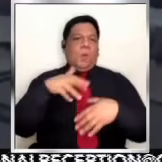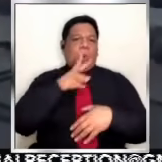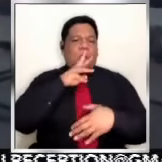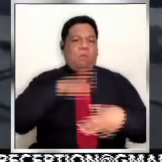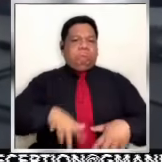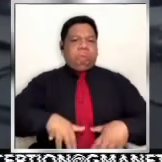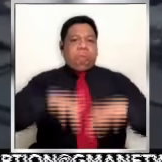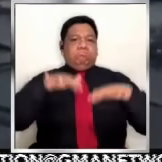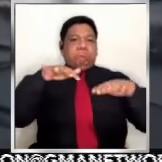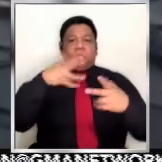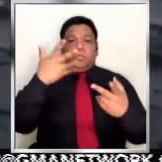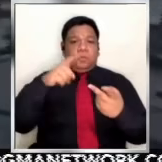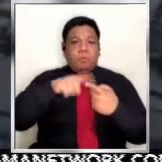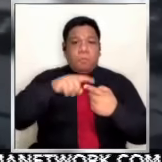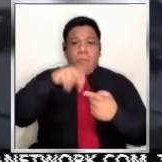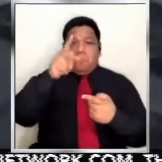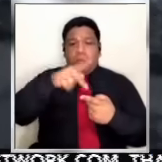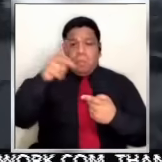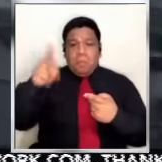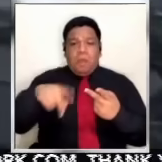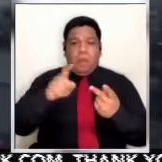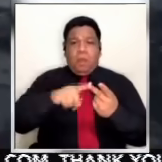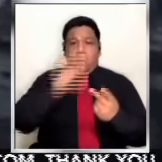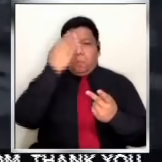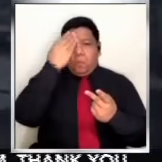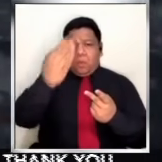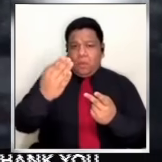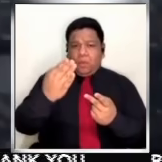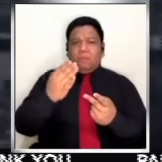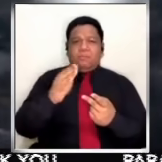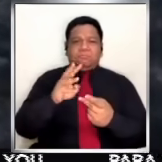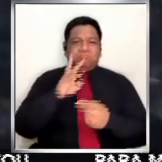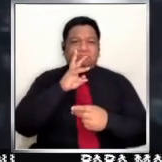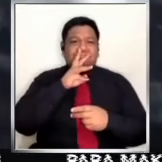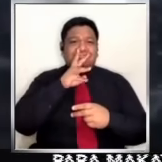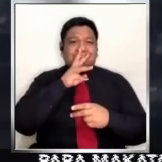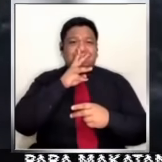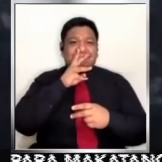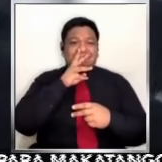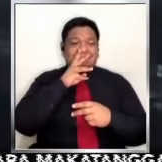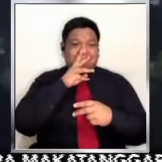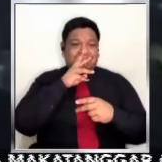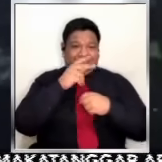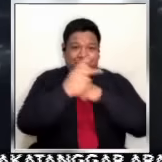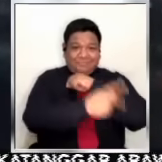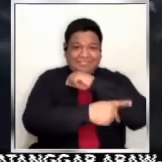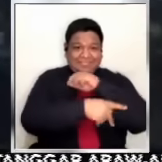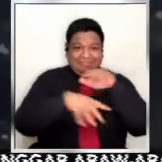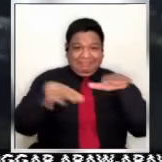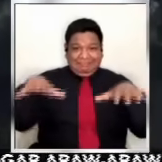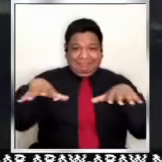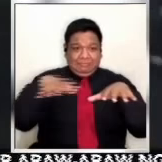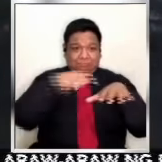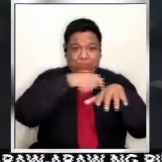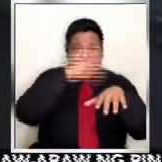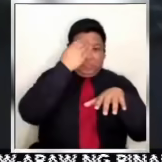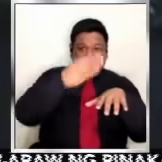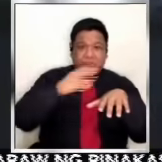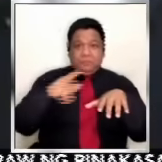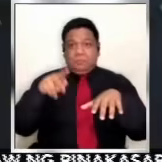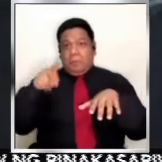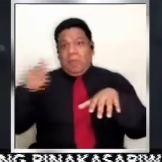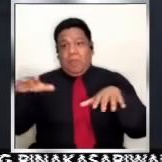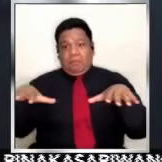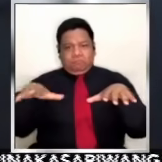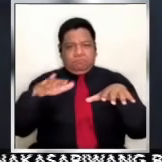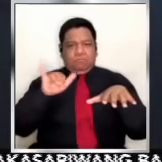at Bulacan. Mistula na ngang magkadikit ang tubig baha mula sa dalawang magkatabing lalawigan at ang tubig ng Manila Bay. Sa itsura nito,